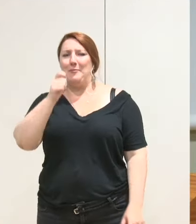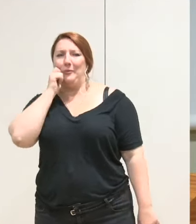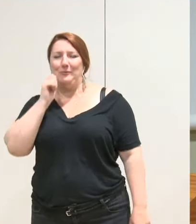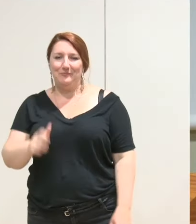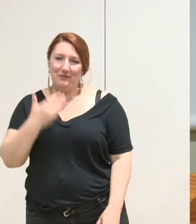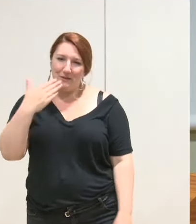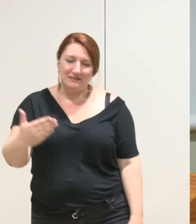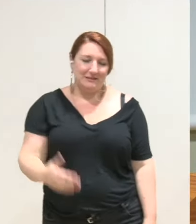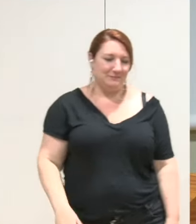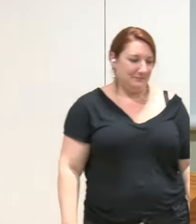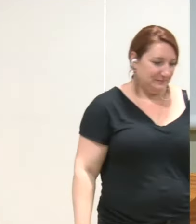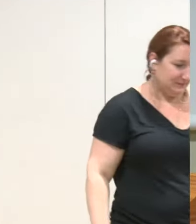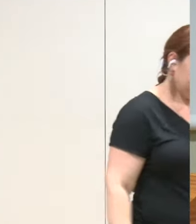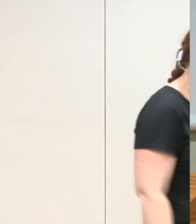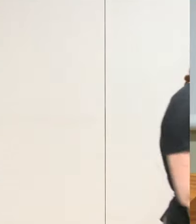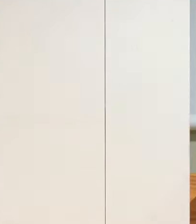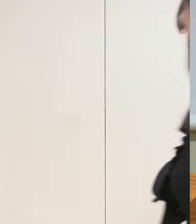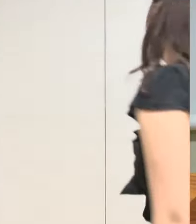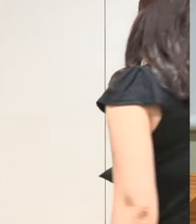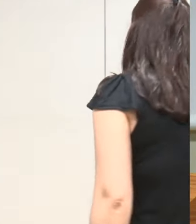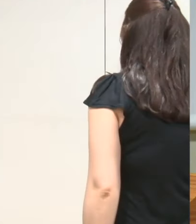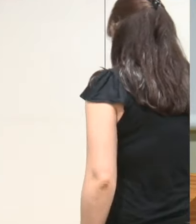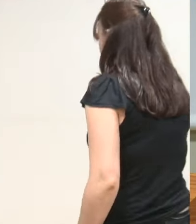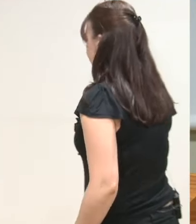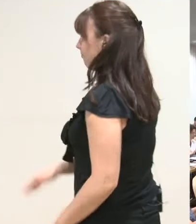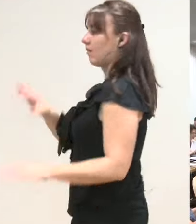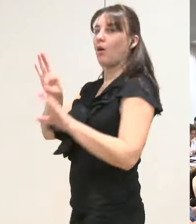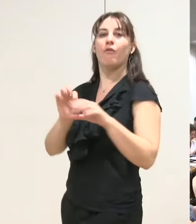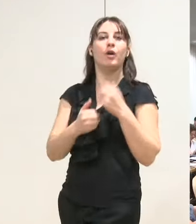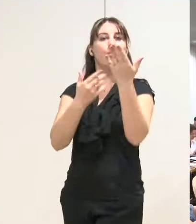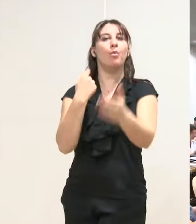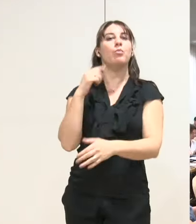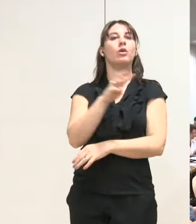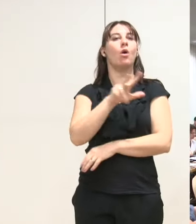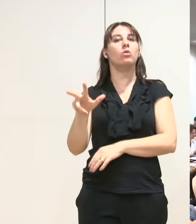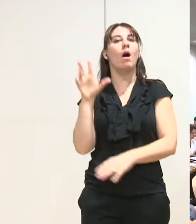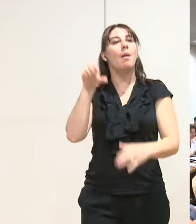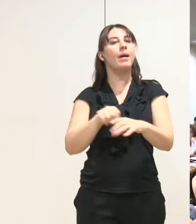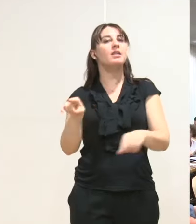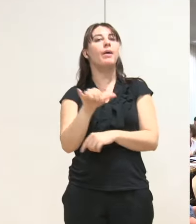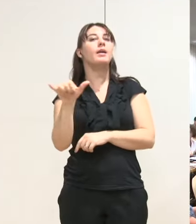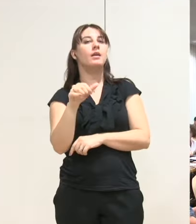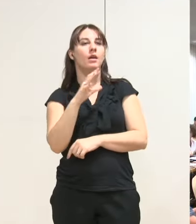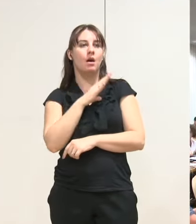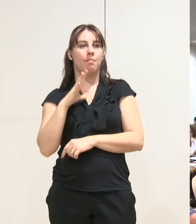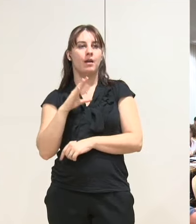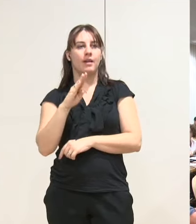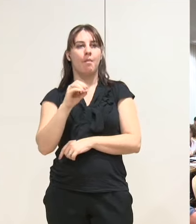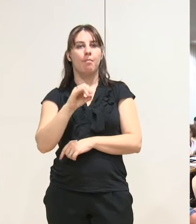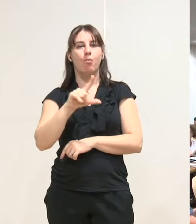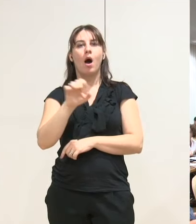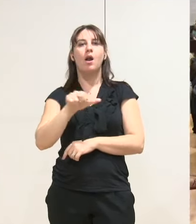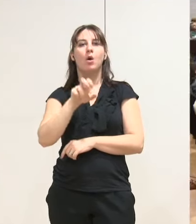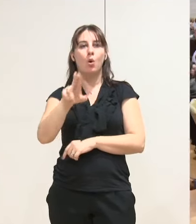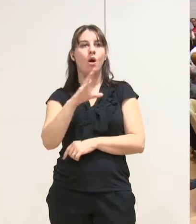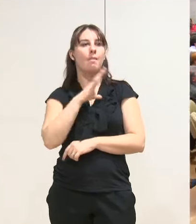je mets donc cette délibération 43 au voix qui ne prend pas part au vote madame boilot madame Garnier qui